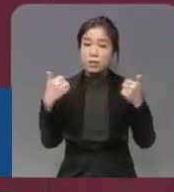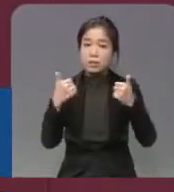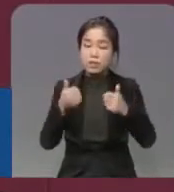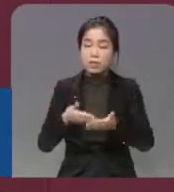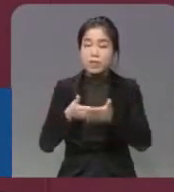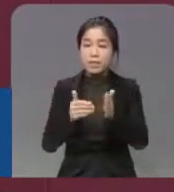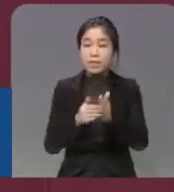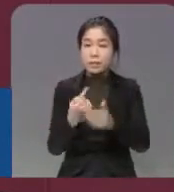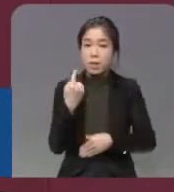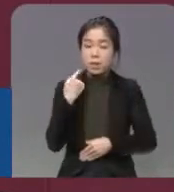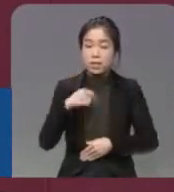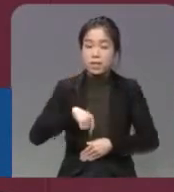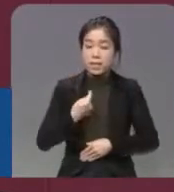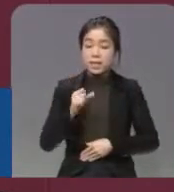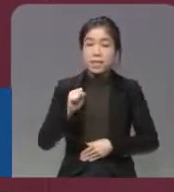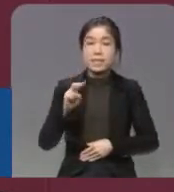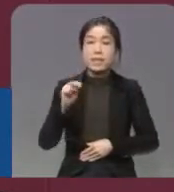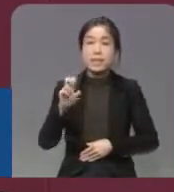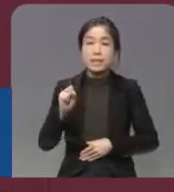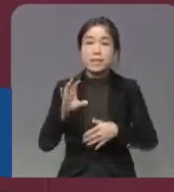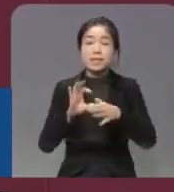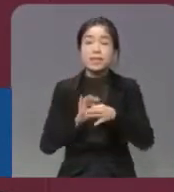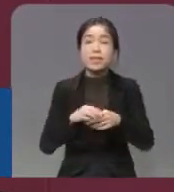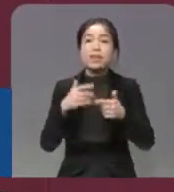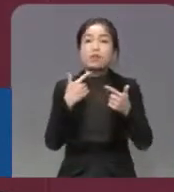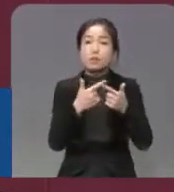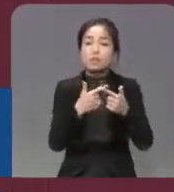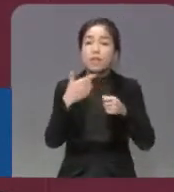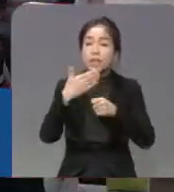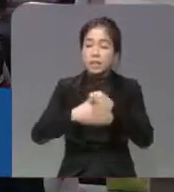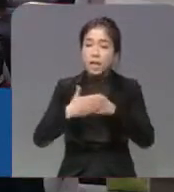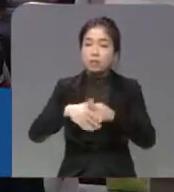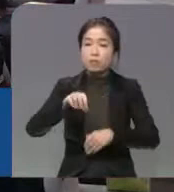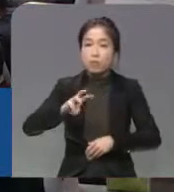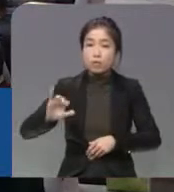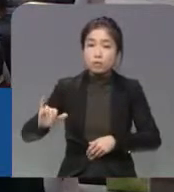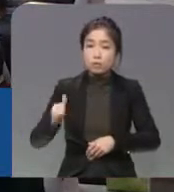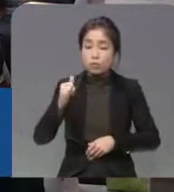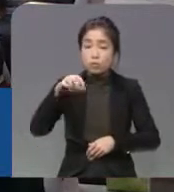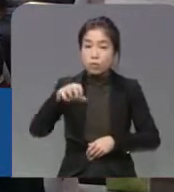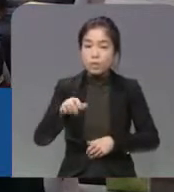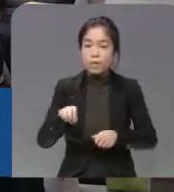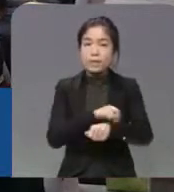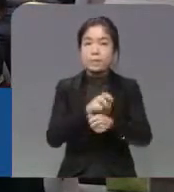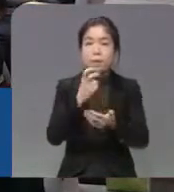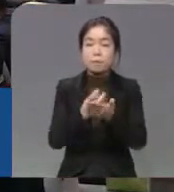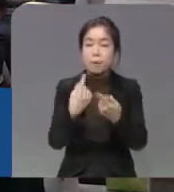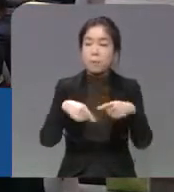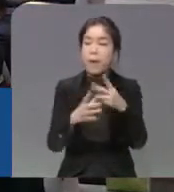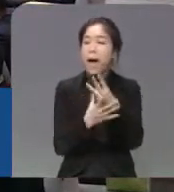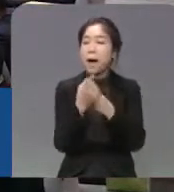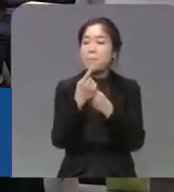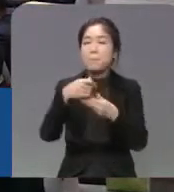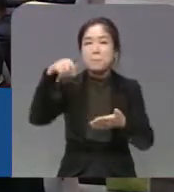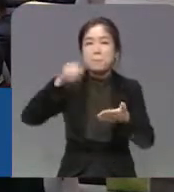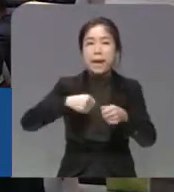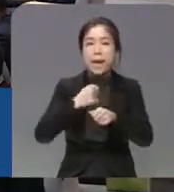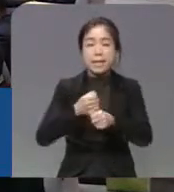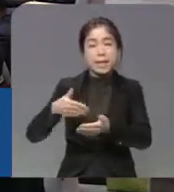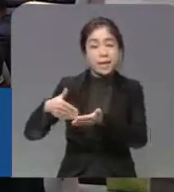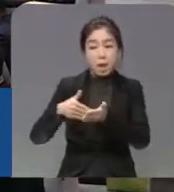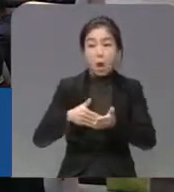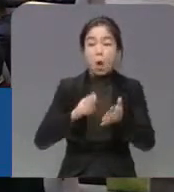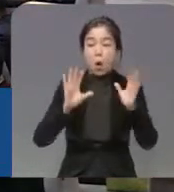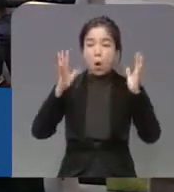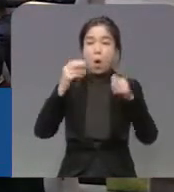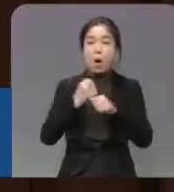의원은 어제 자신의 SNS에 부산 대구 광주 공항 특별법을 함께 통과시키자는 홍준표 의원의 제안을